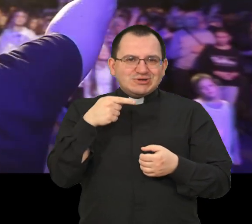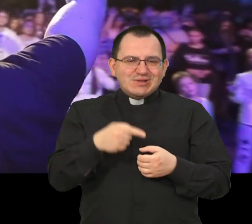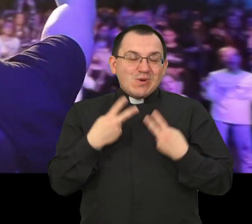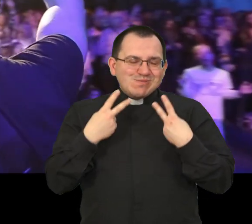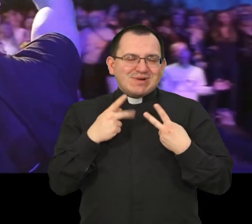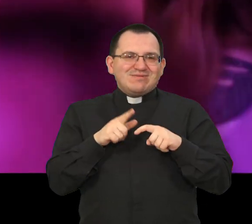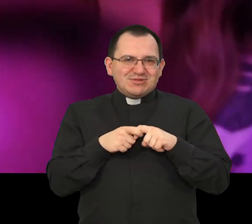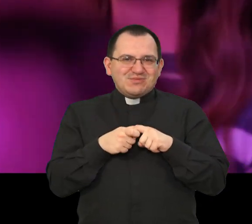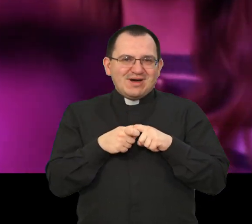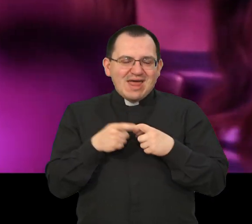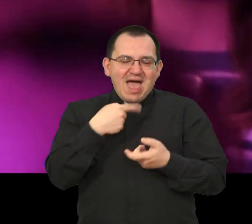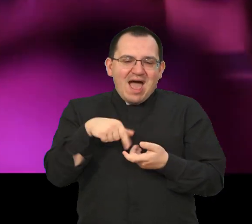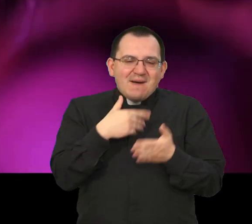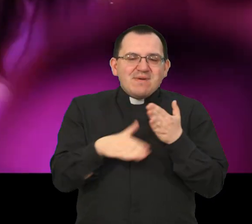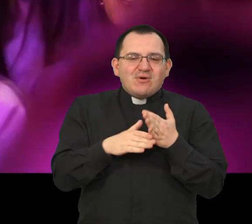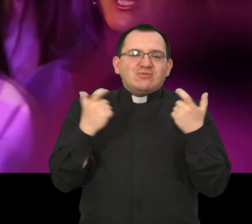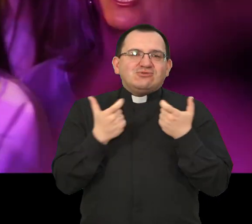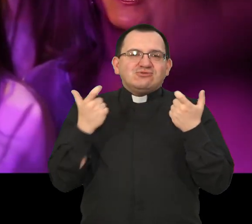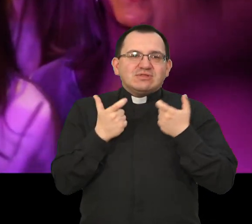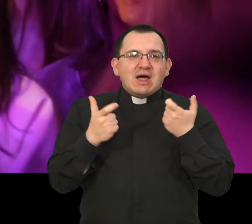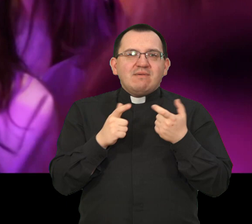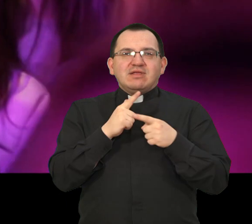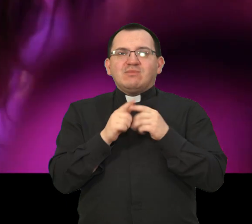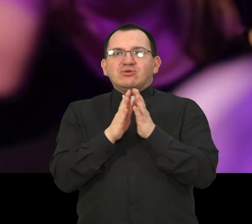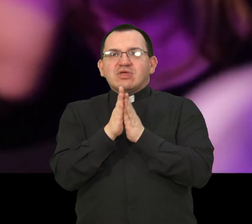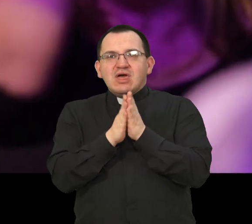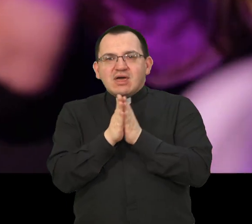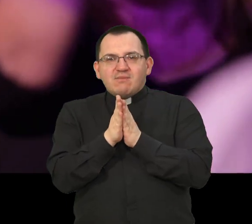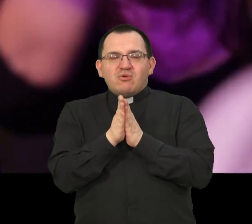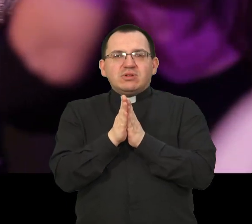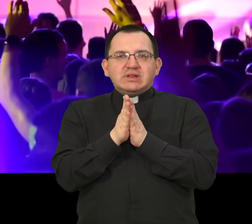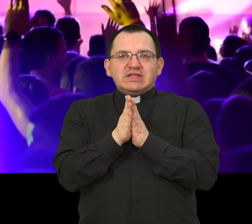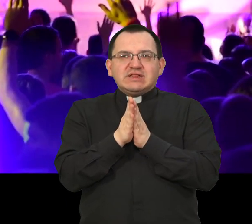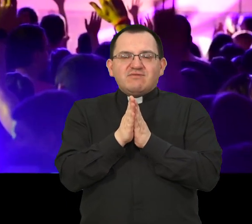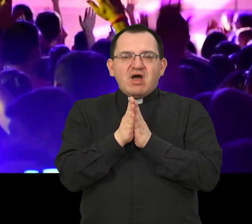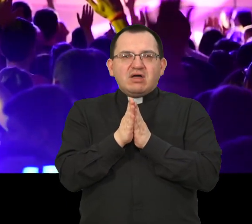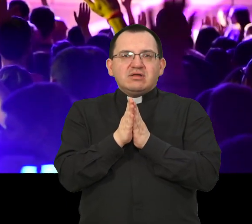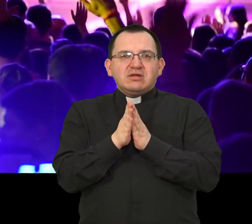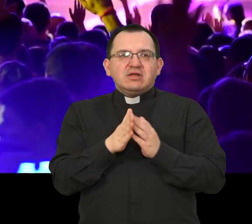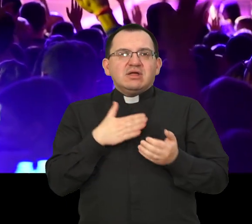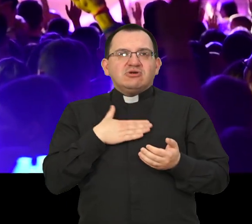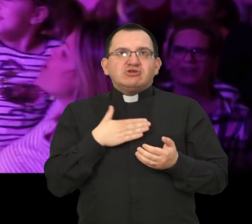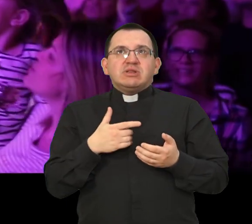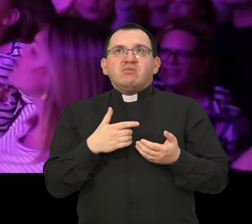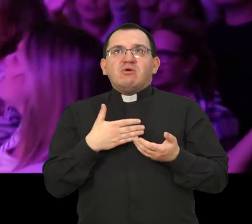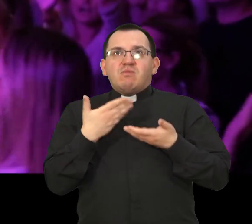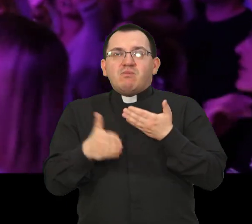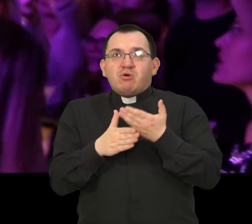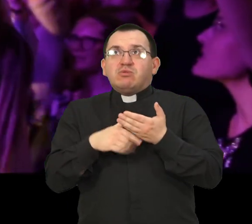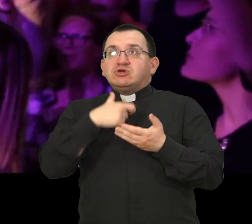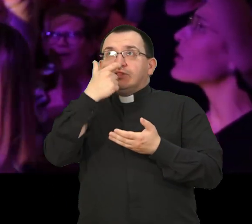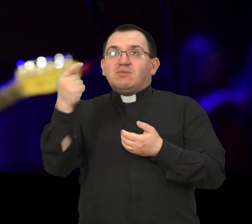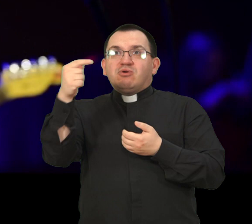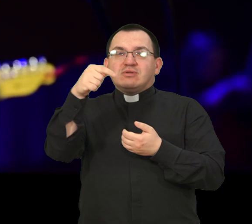sa slavljenjem i sa molitvenom pripremom zapravo pripremamo područje i prostor da Bog može djelovati. Mi smo